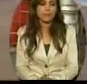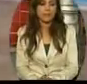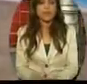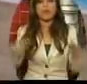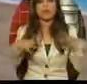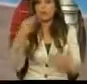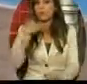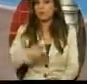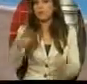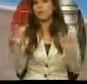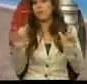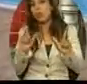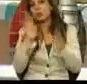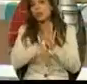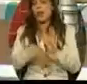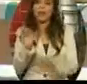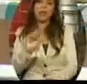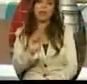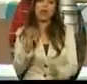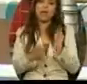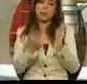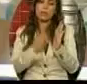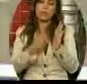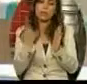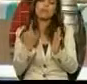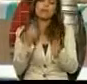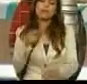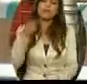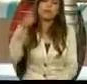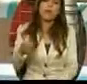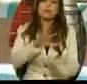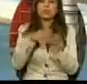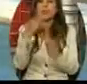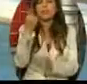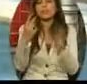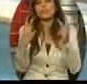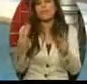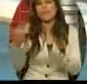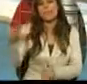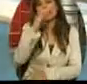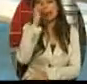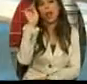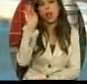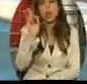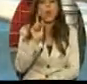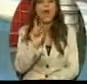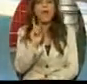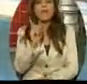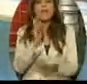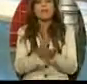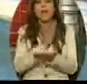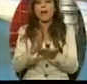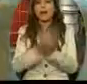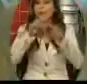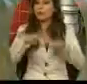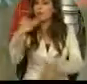חופשה בישראל היא בילוי לא זול במיוחד, לא פעם תאלצו להיפרד מסכום ששווה לקפיצה קטנה לחול, אבל מתברר שאם כבר החלטתם